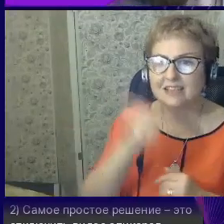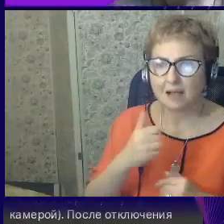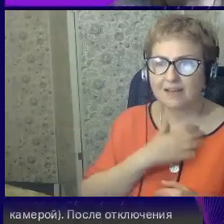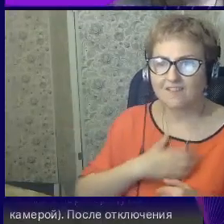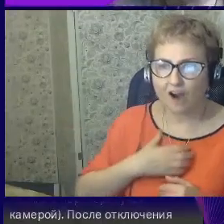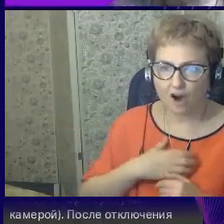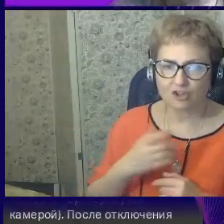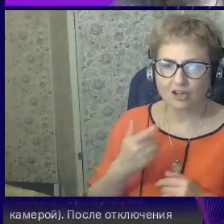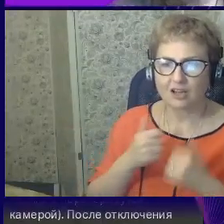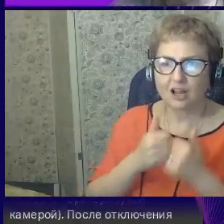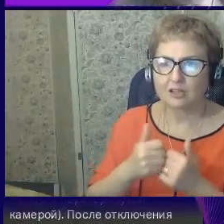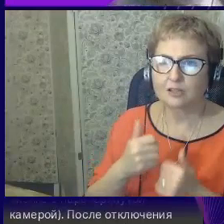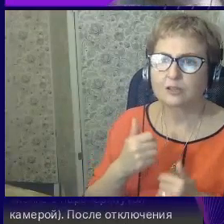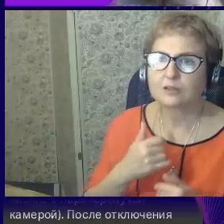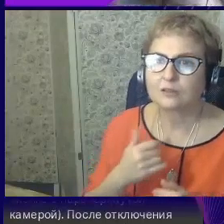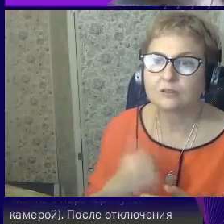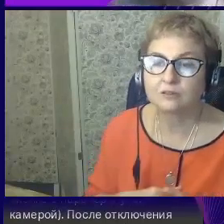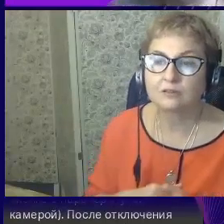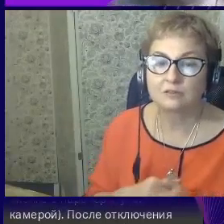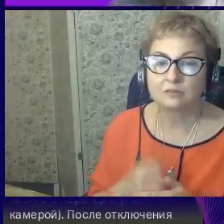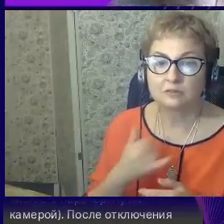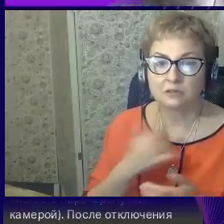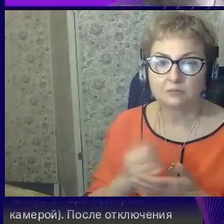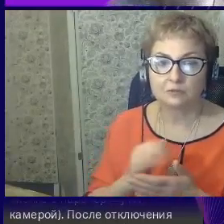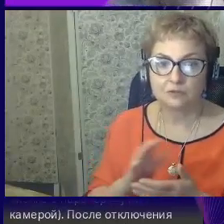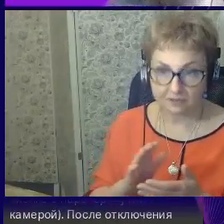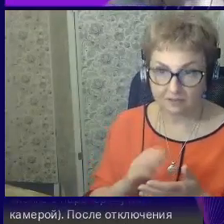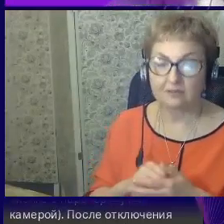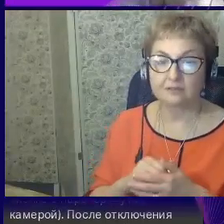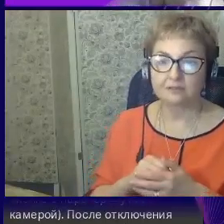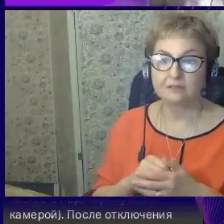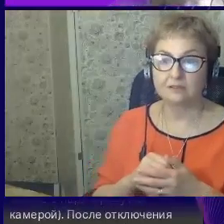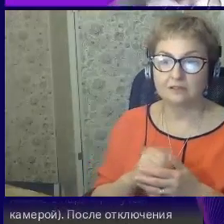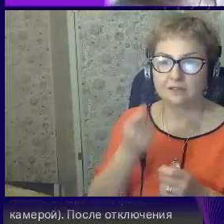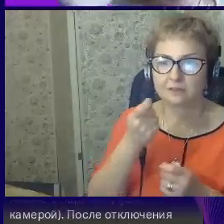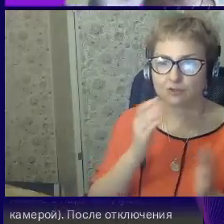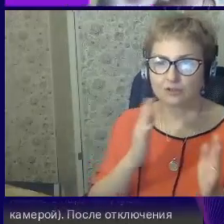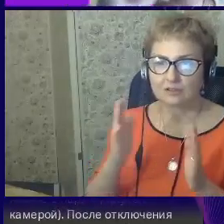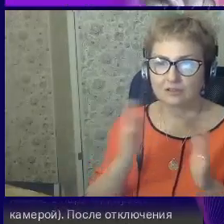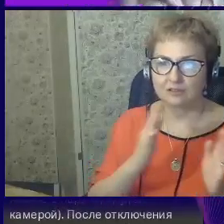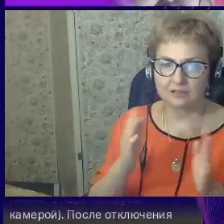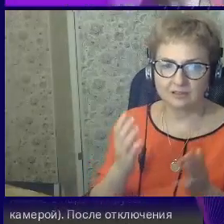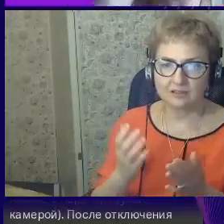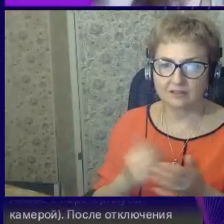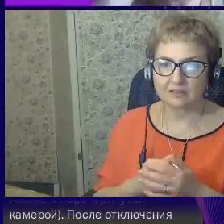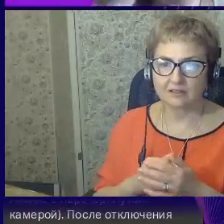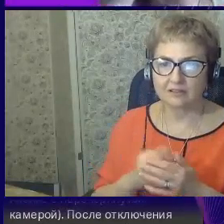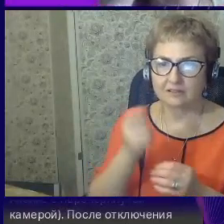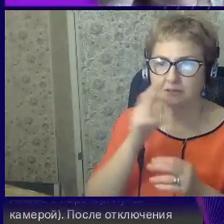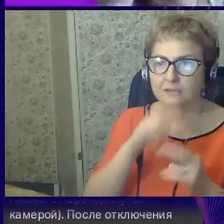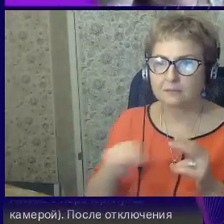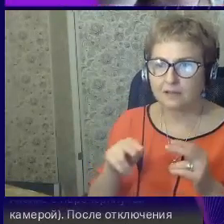самое... Коллеги, у меня опять... Ага, все хорошо. Немножко сдвигаются экраны